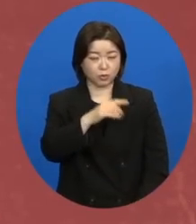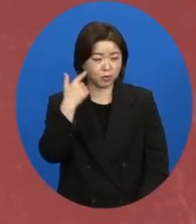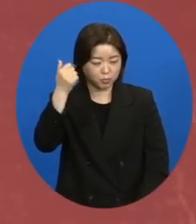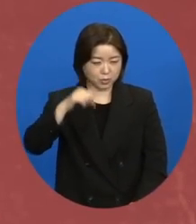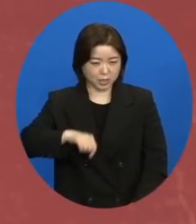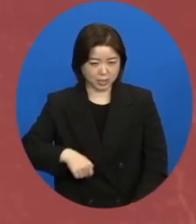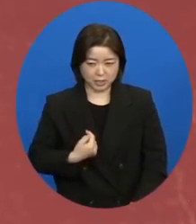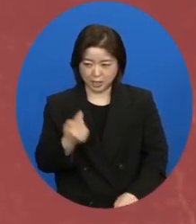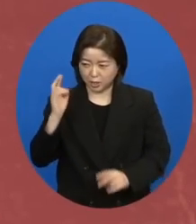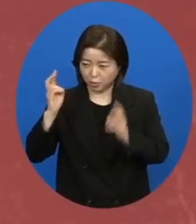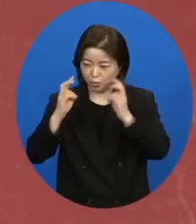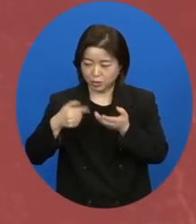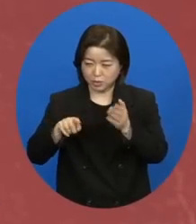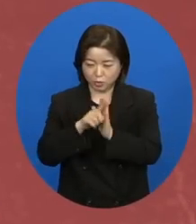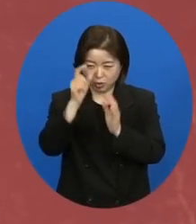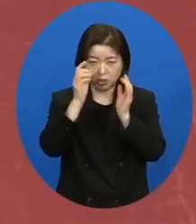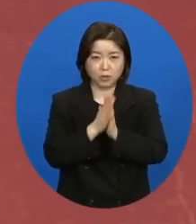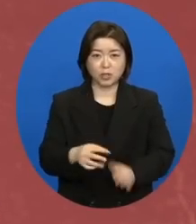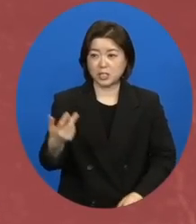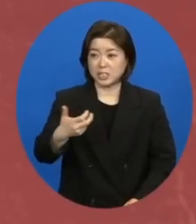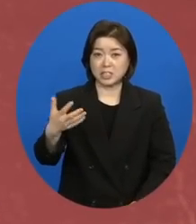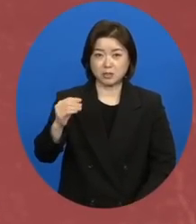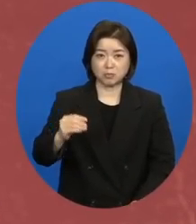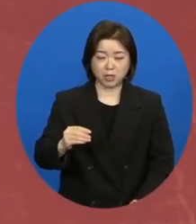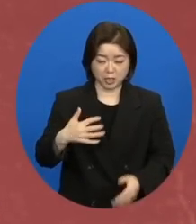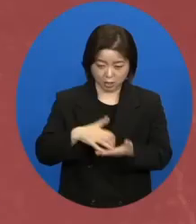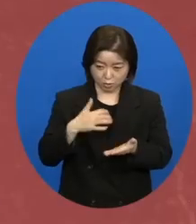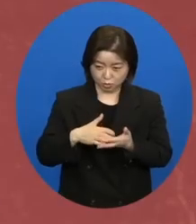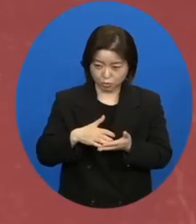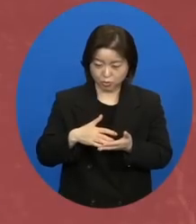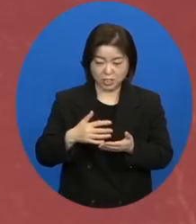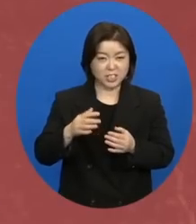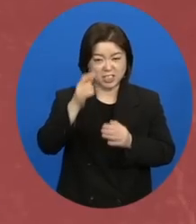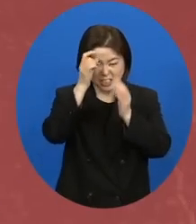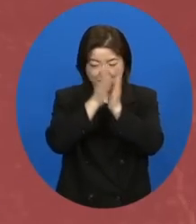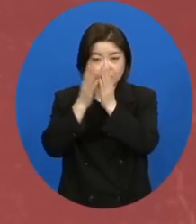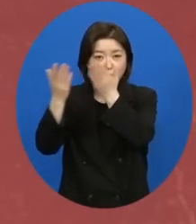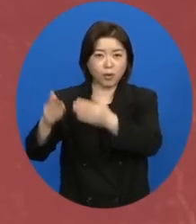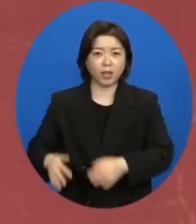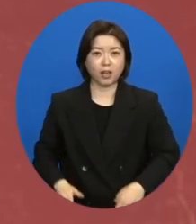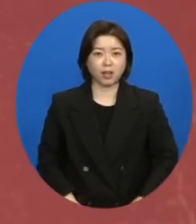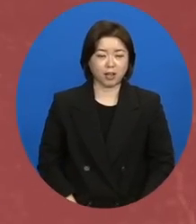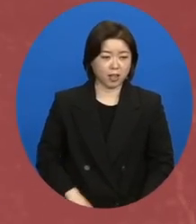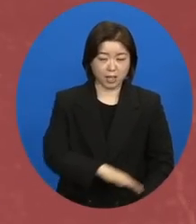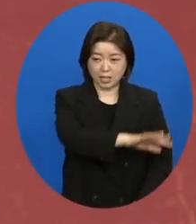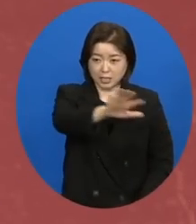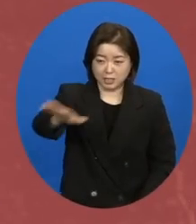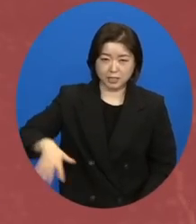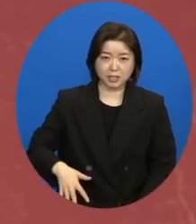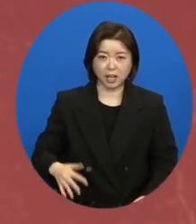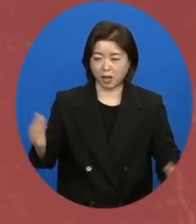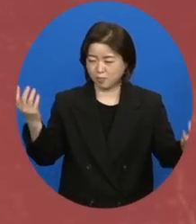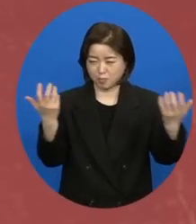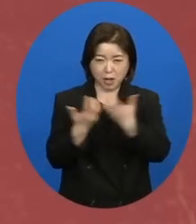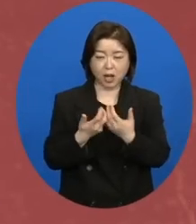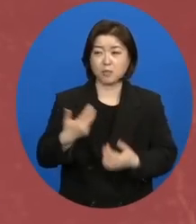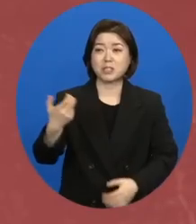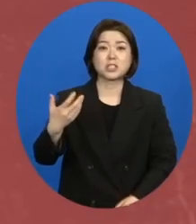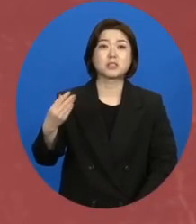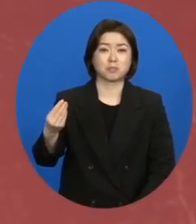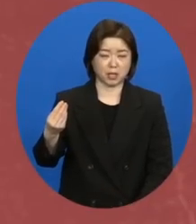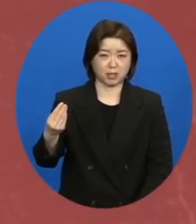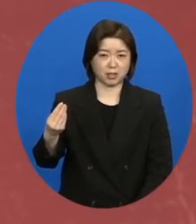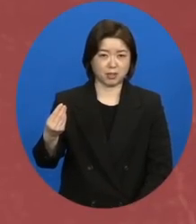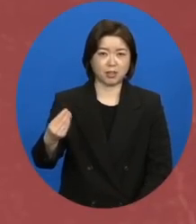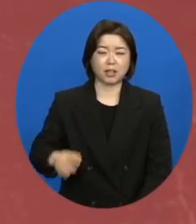기도하는데 그것도 70만 대 대수까지 기도하는 거니까 풀 가동하면 몇 대냐 물어봤더니 70만 대라고 그래서